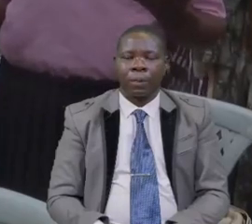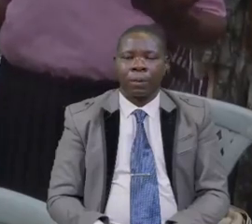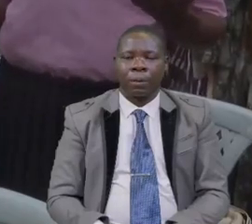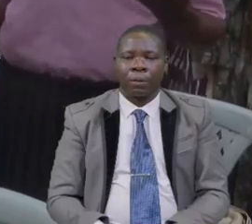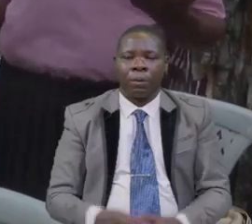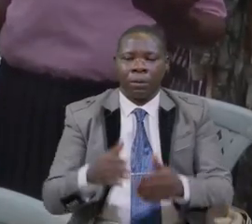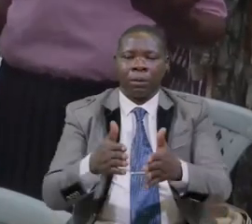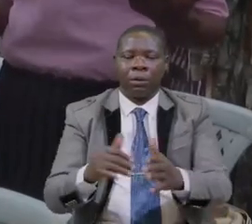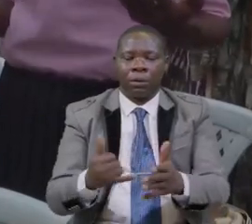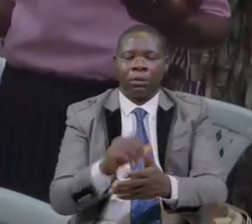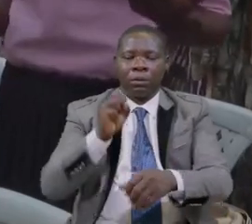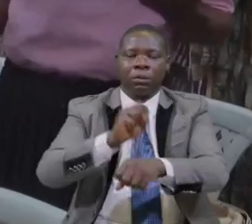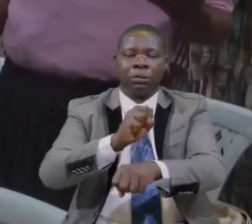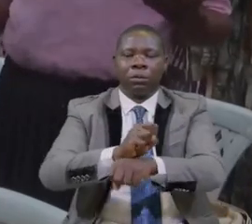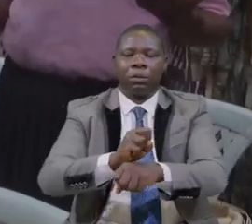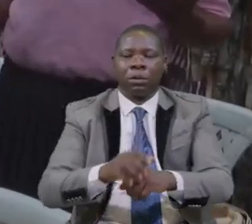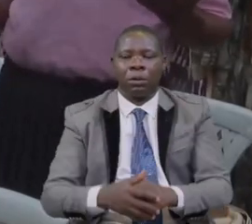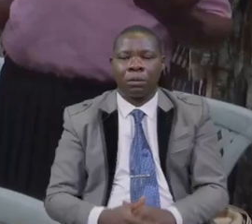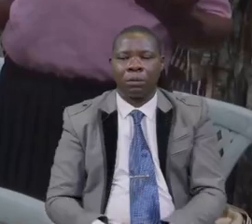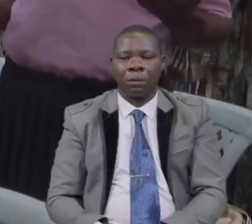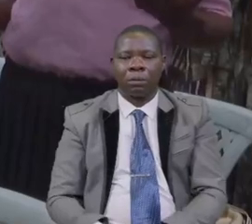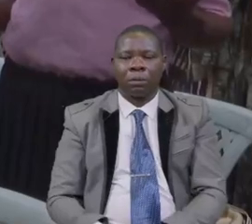Que l'onction agisse